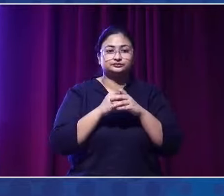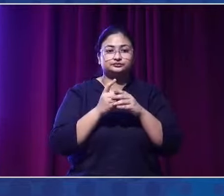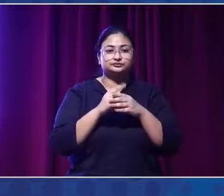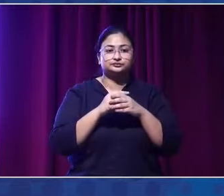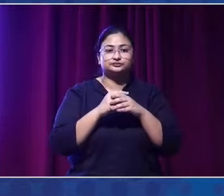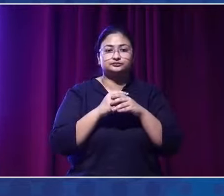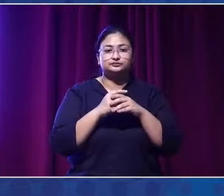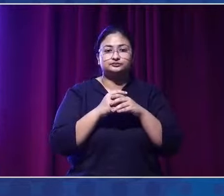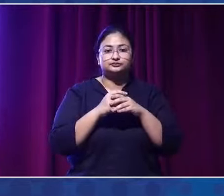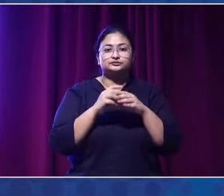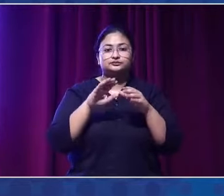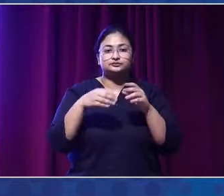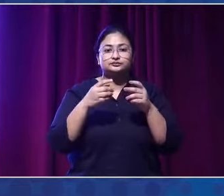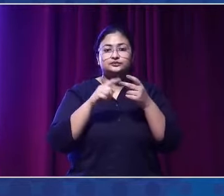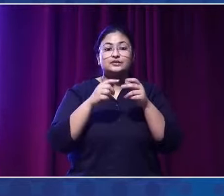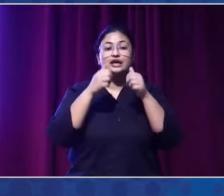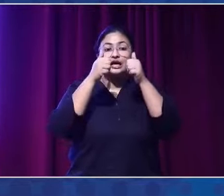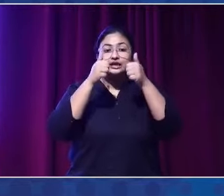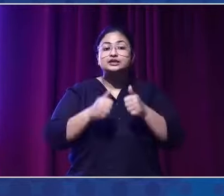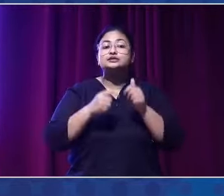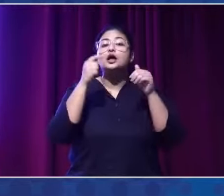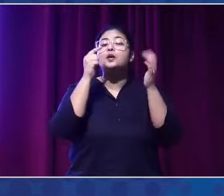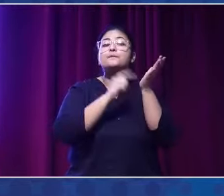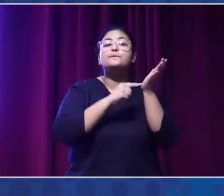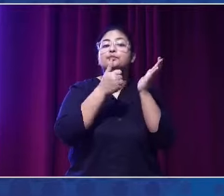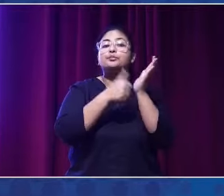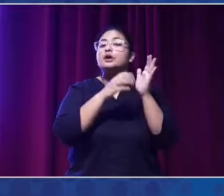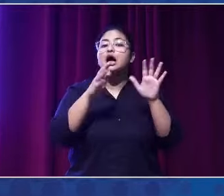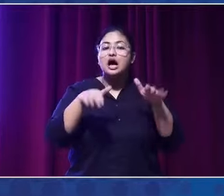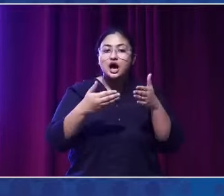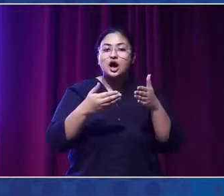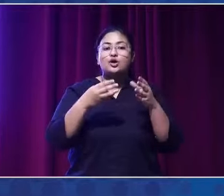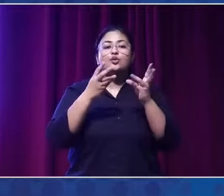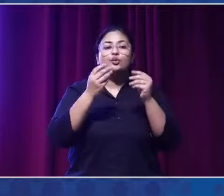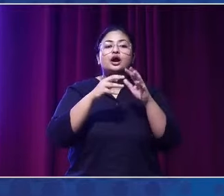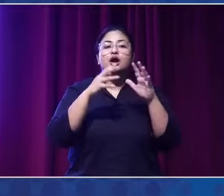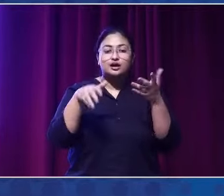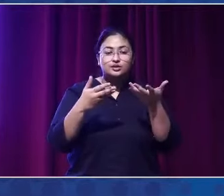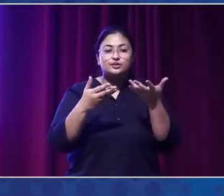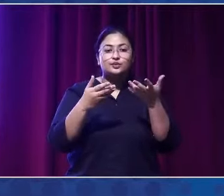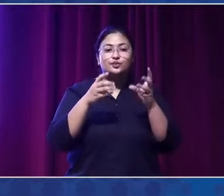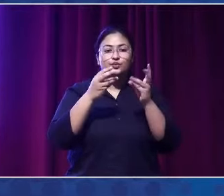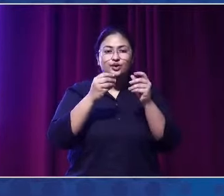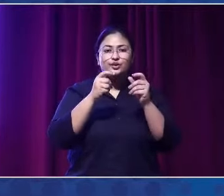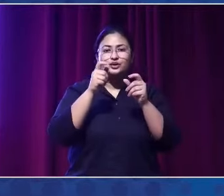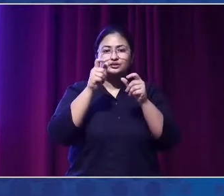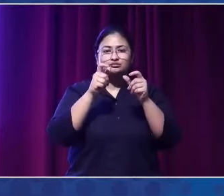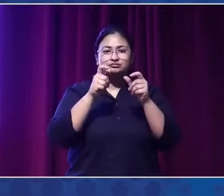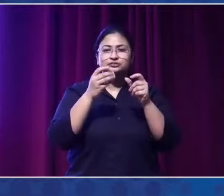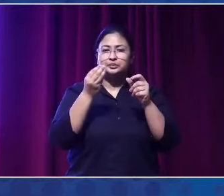रिजल्ट बटन को कैसे प्रेस करना है, 20 फॉर्म्स को सबके साथ शेयर करना है, काउंटिंग एजेंट्स, बीच में एक हवा चली